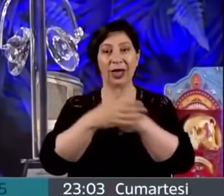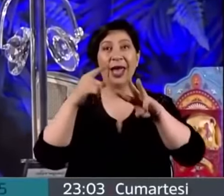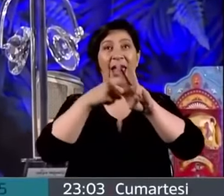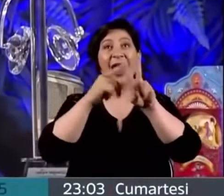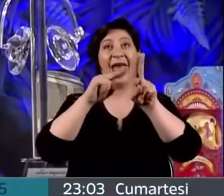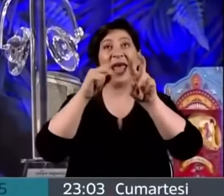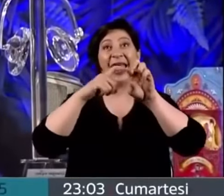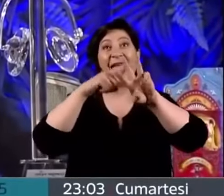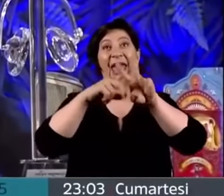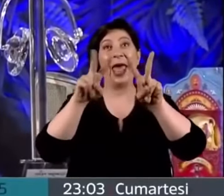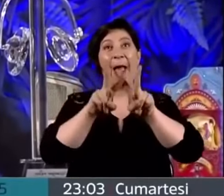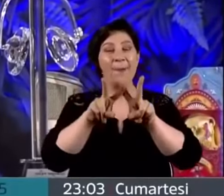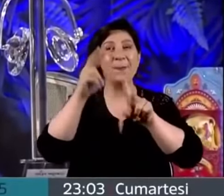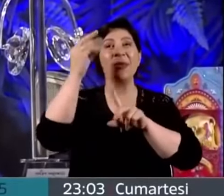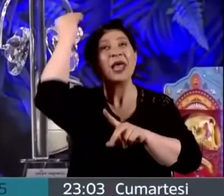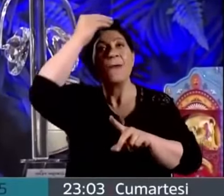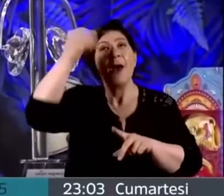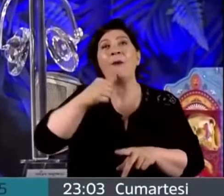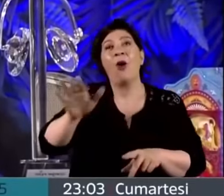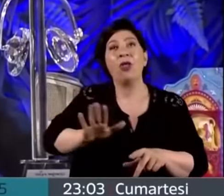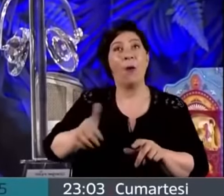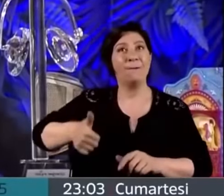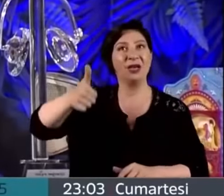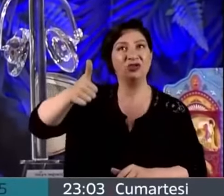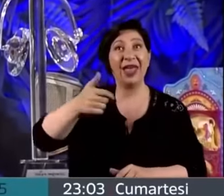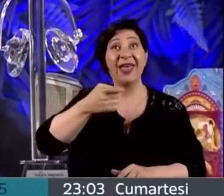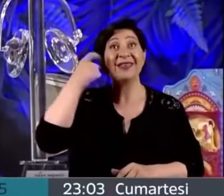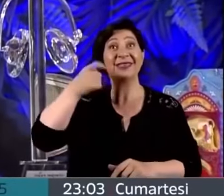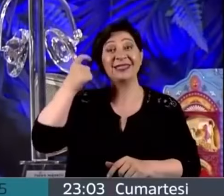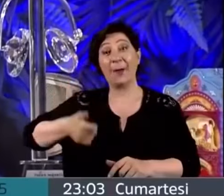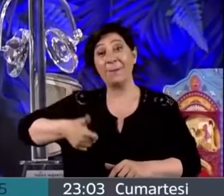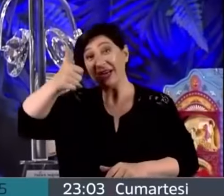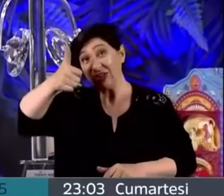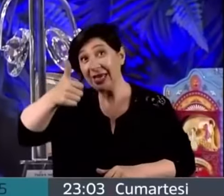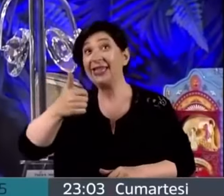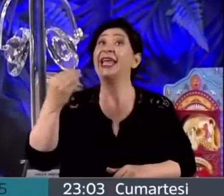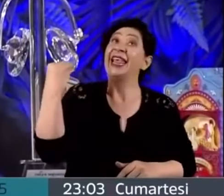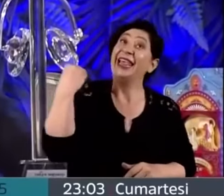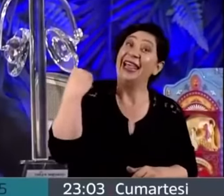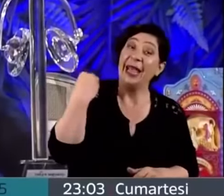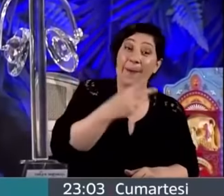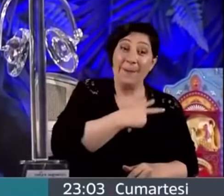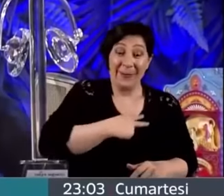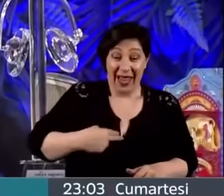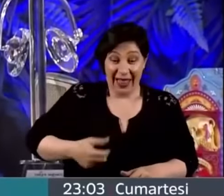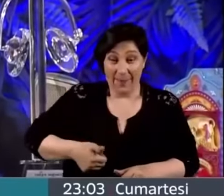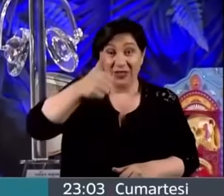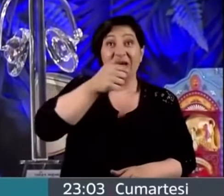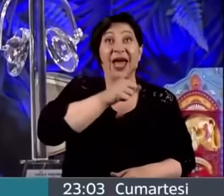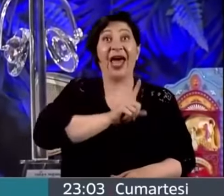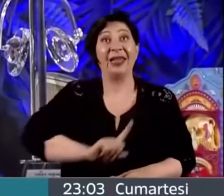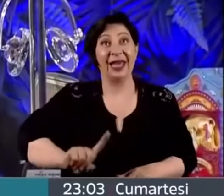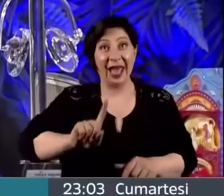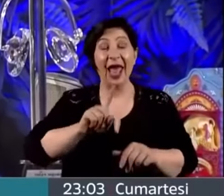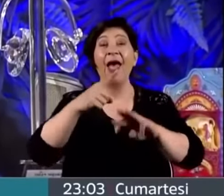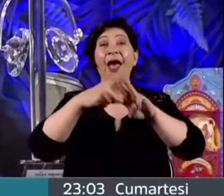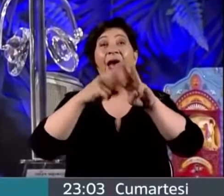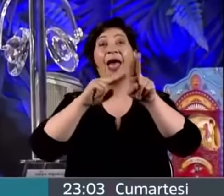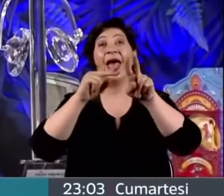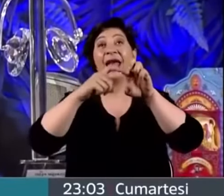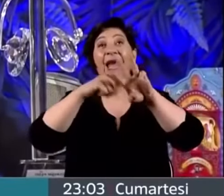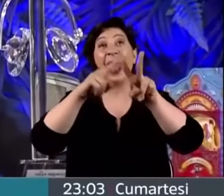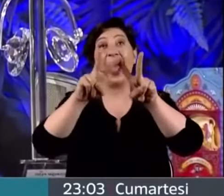İmamoğlu, nasıl söylemeli, başkan, eski başkan, yeni belediye başkan adayımız Ekrem